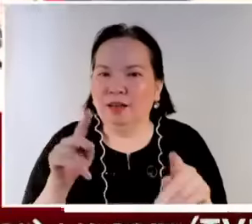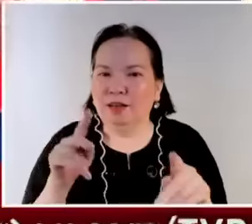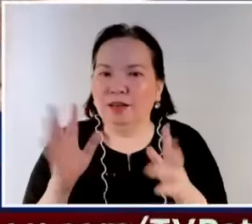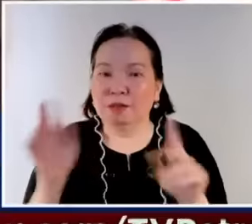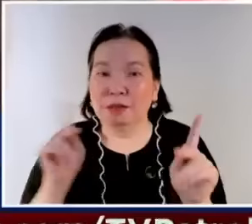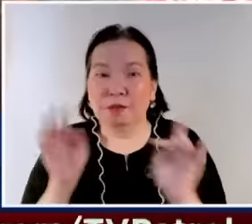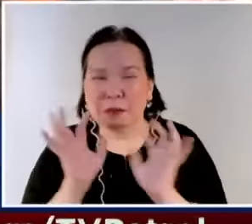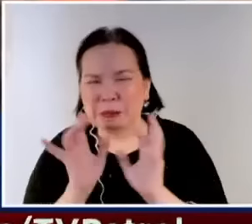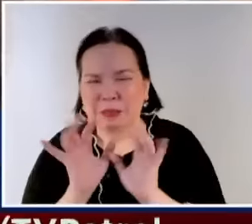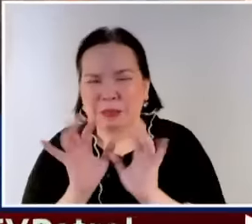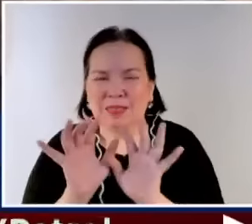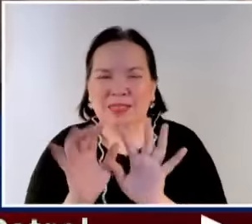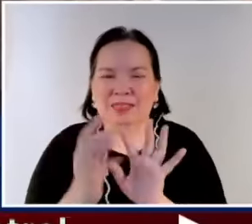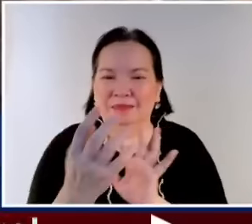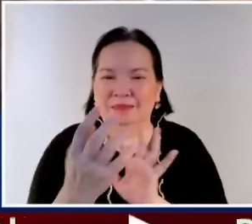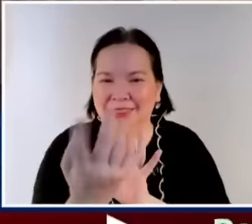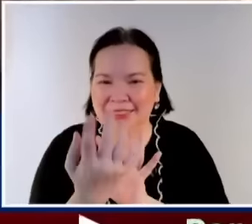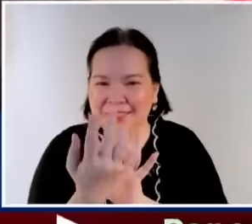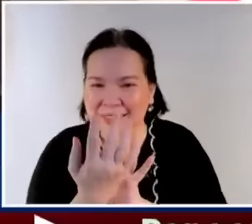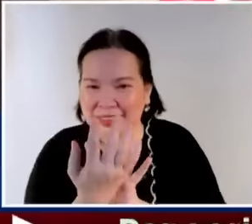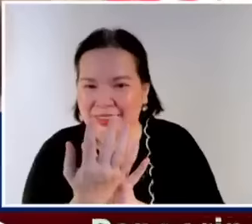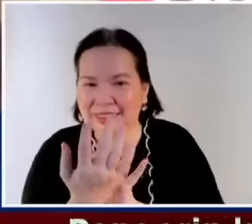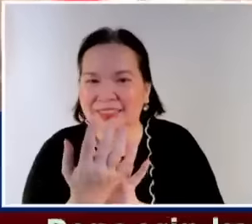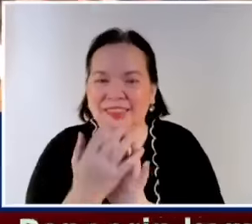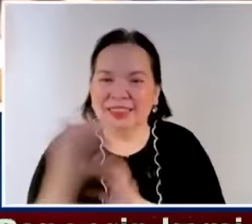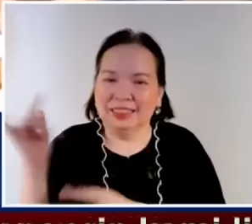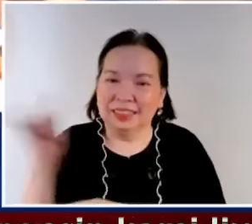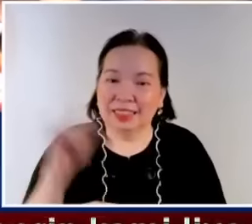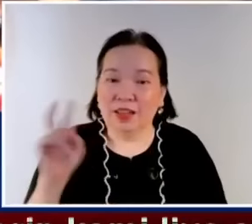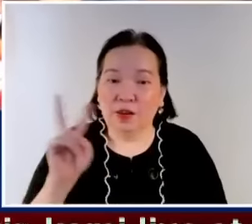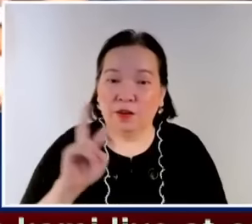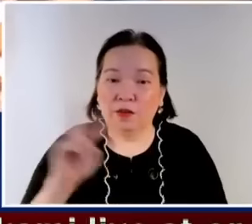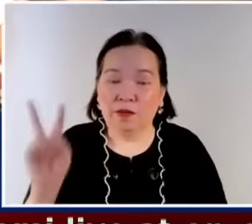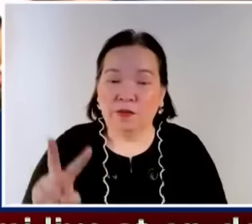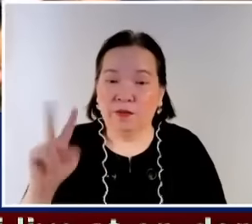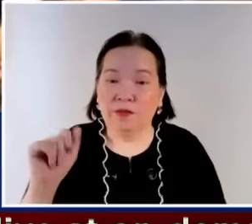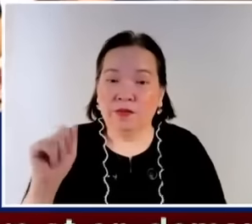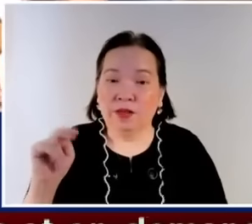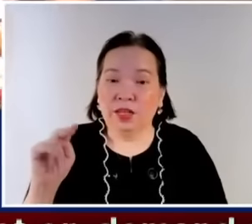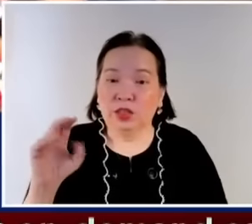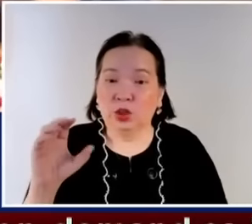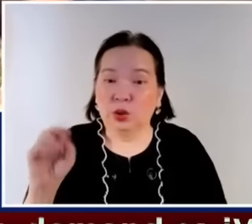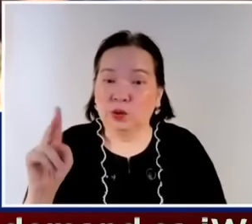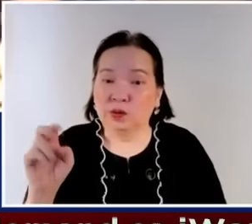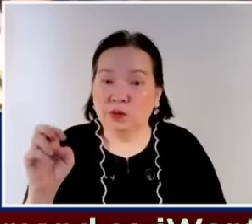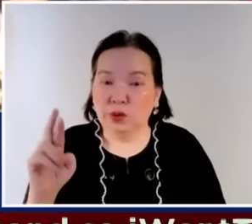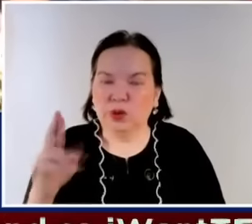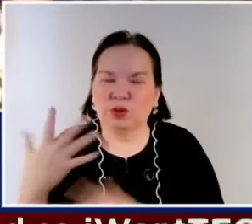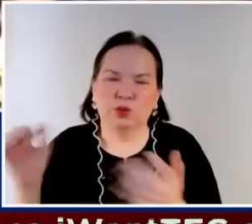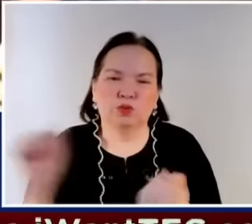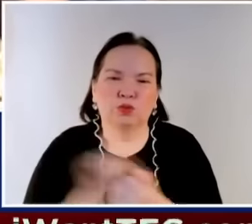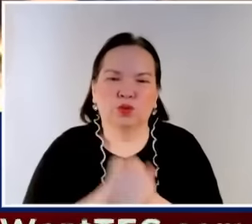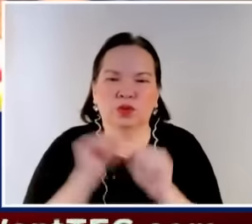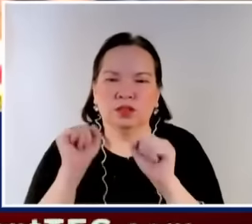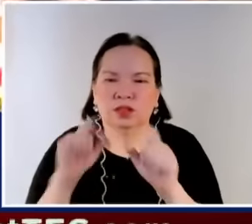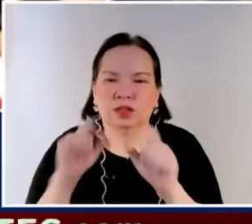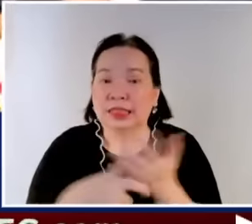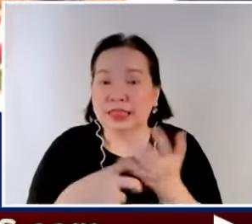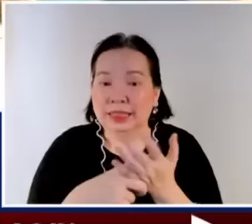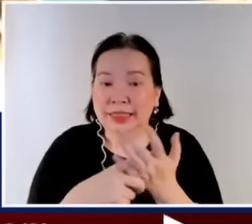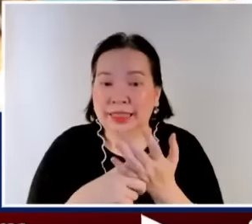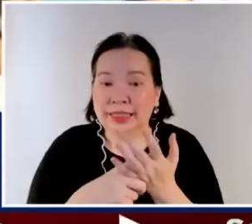lang sa Vancouver International Airport. Sold out na ang Beanieverse Vancouver na gaganapin sa August 9. Pagkatapos